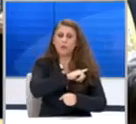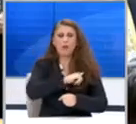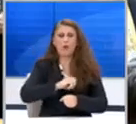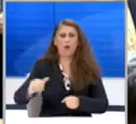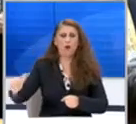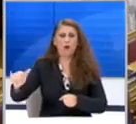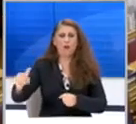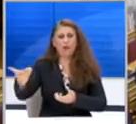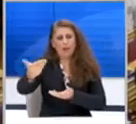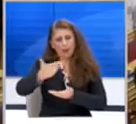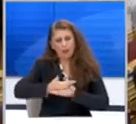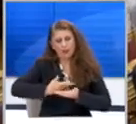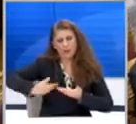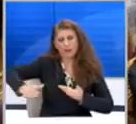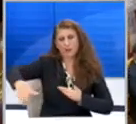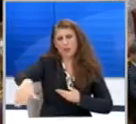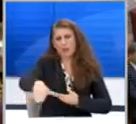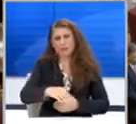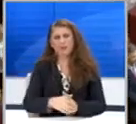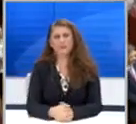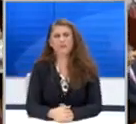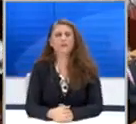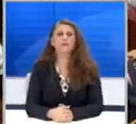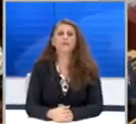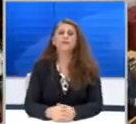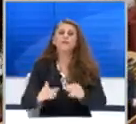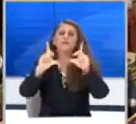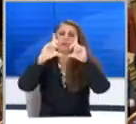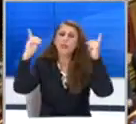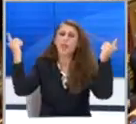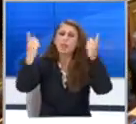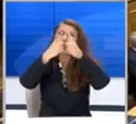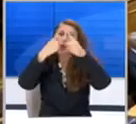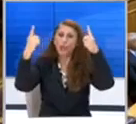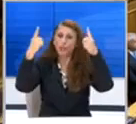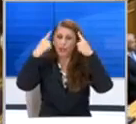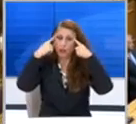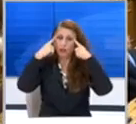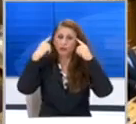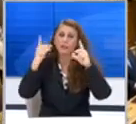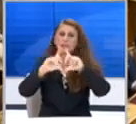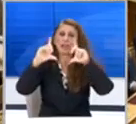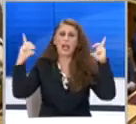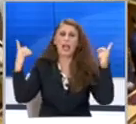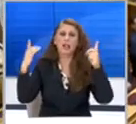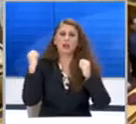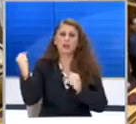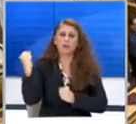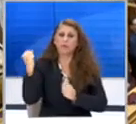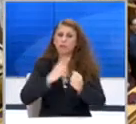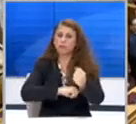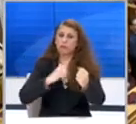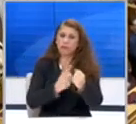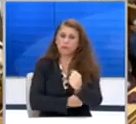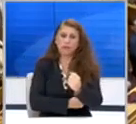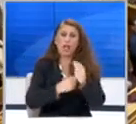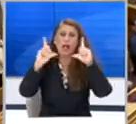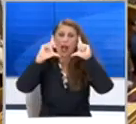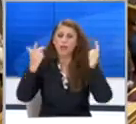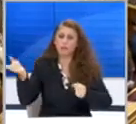αθάνατος ελέησον ημάς. Άγιος ο Θεός, Άγιος ισχυρός,